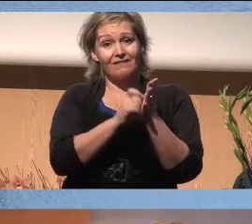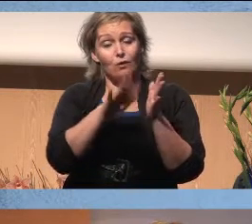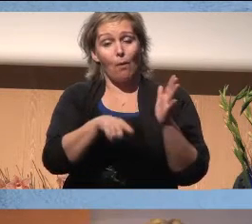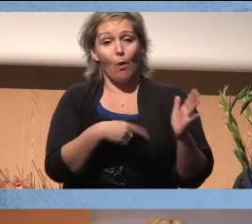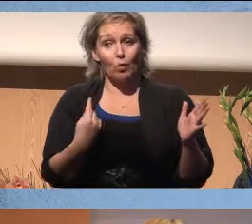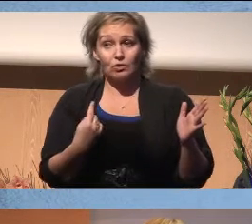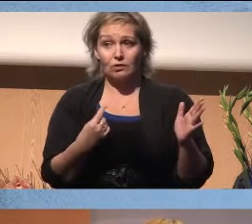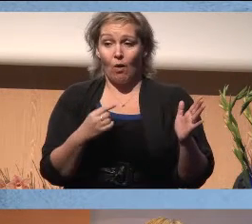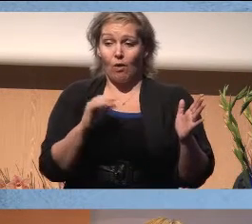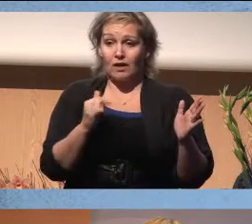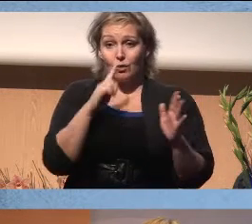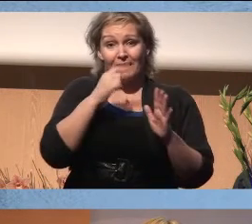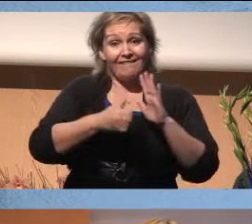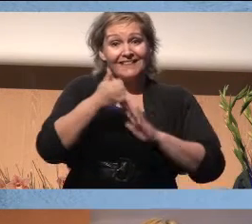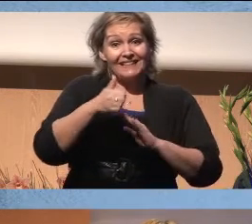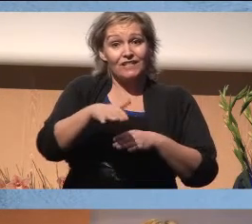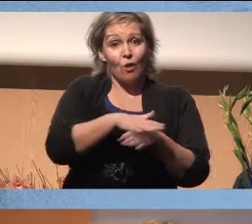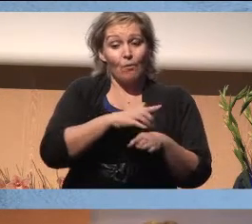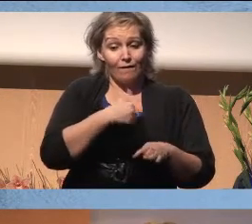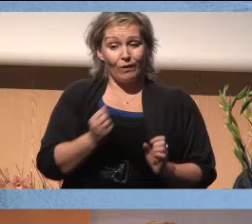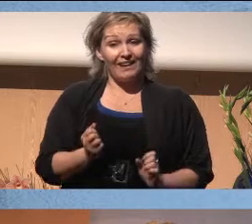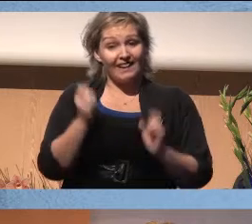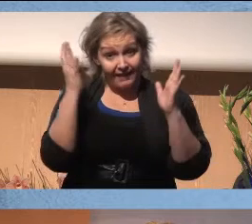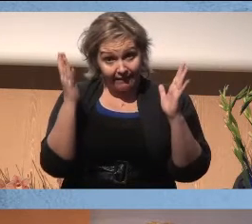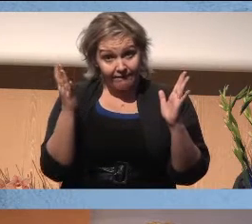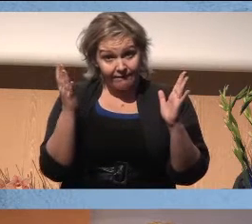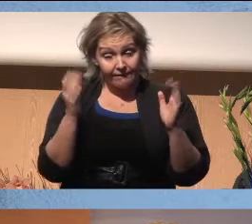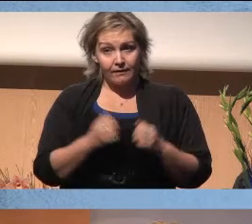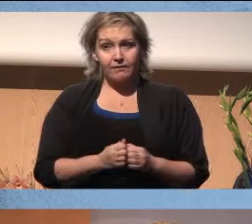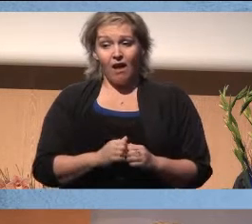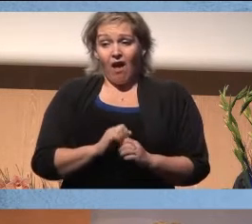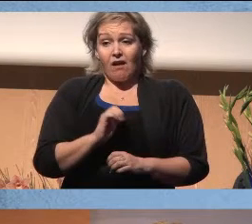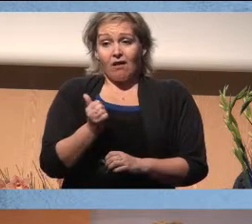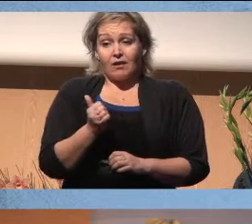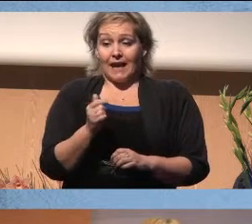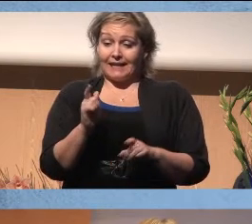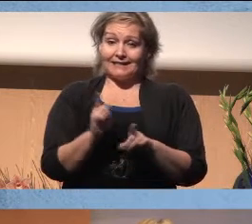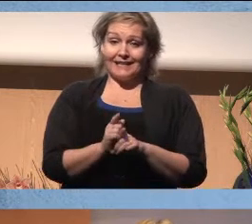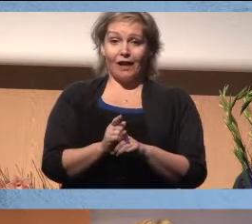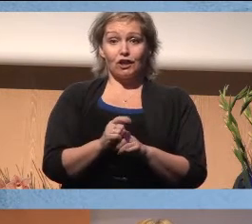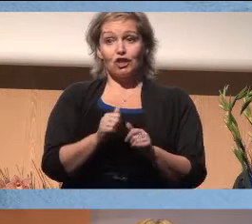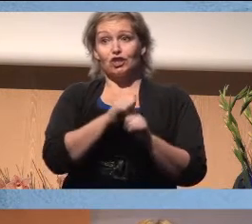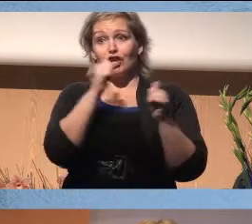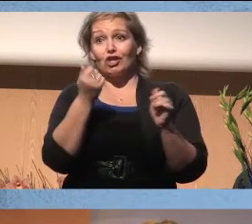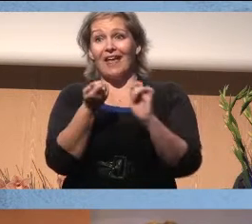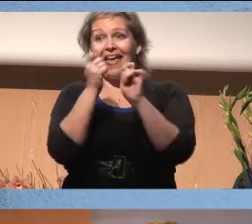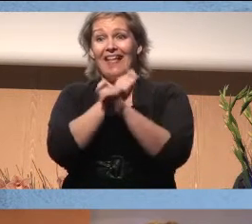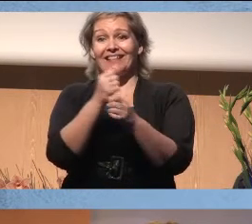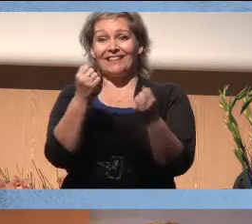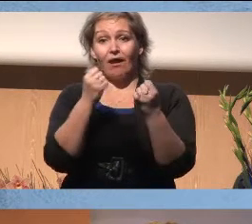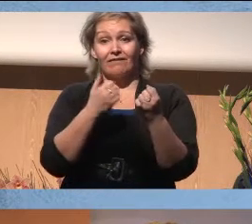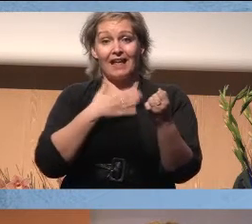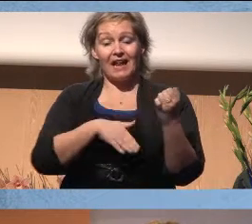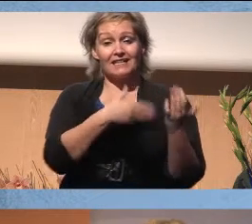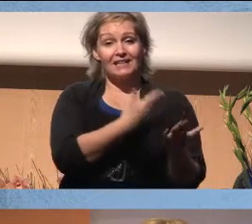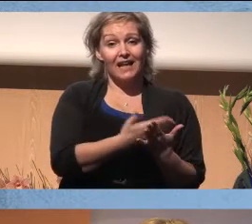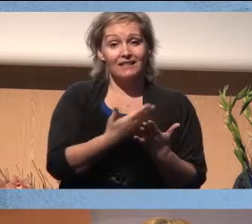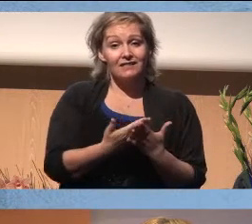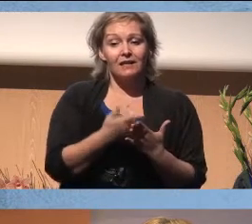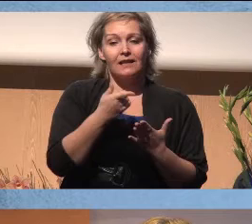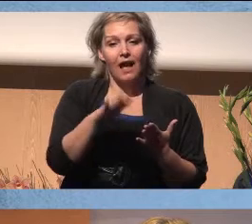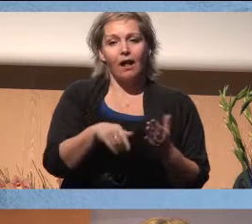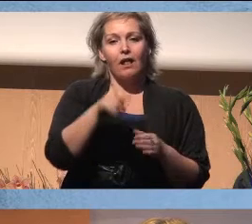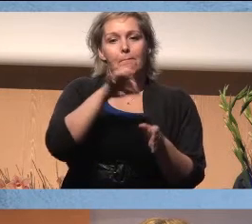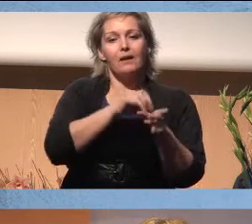om oss på det kanskje viktigste området i livet vårt. Kanskje er det slik at den største endringskraften i helsetjenesten er